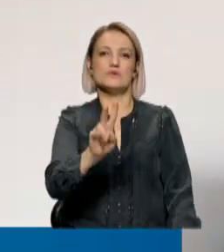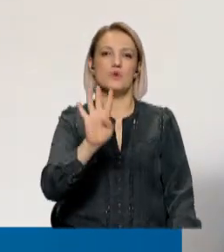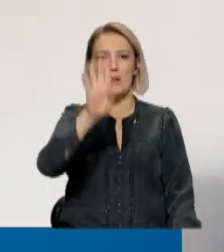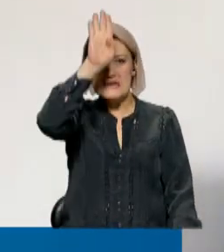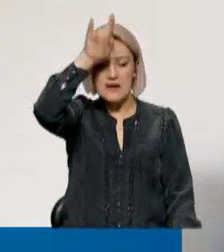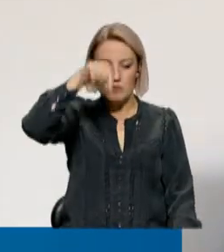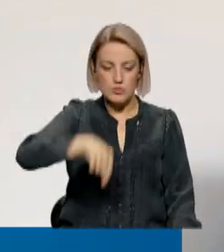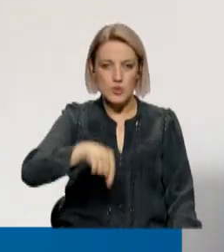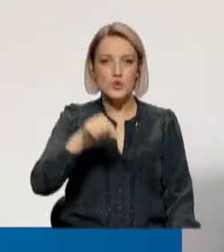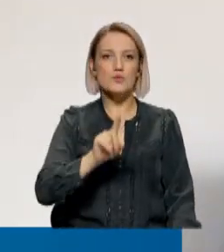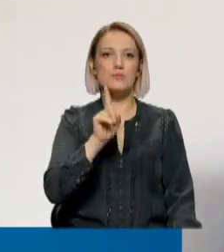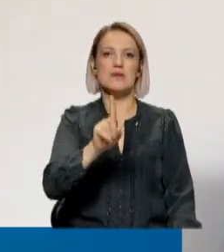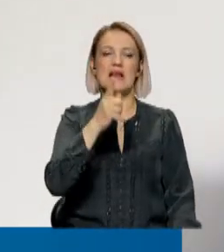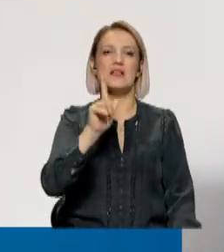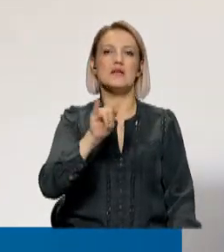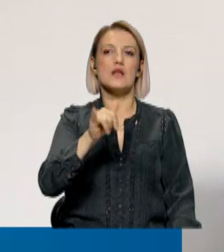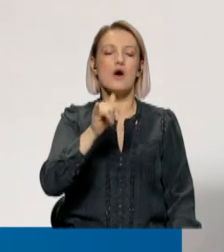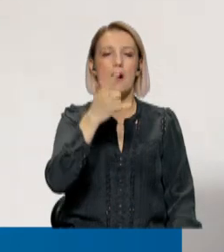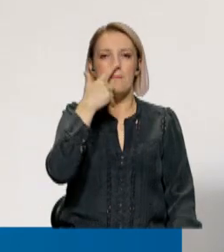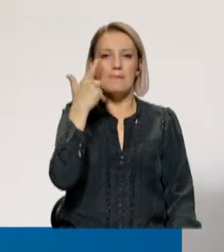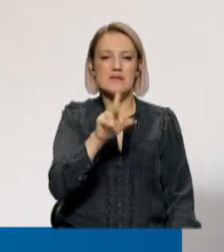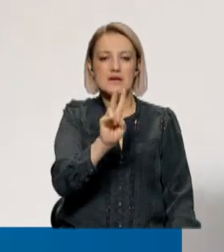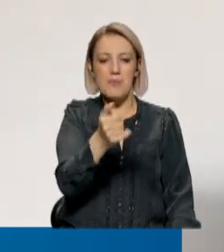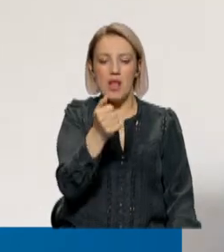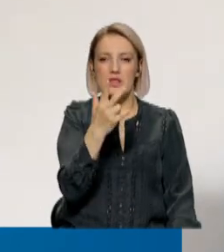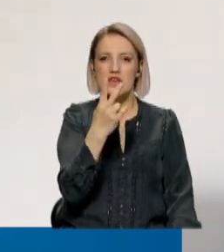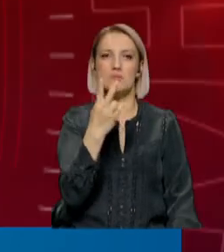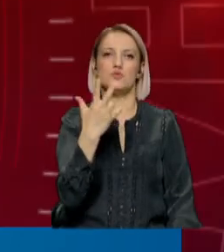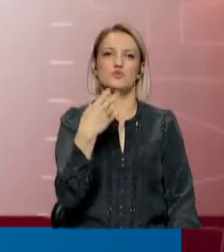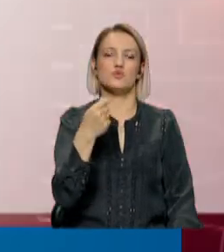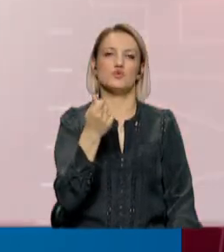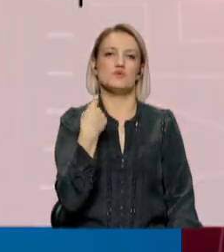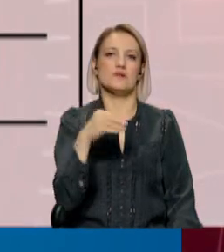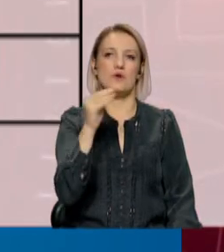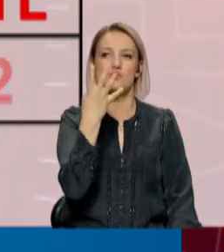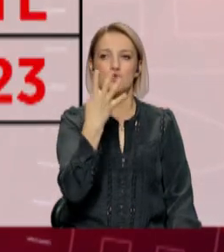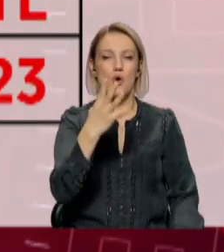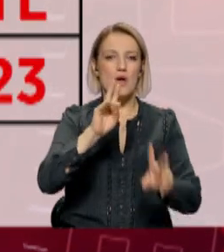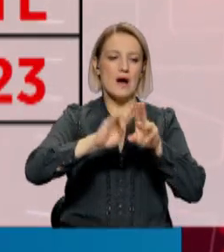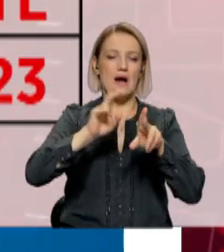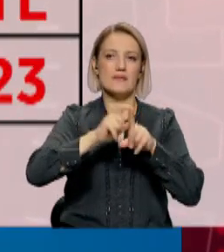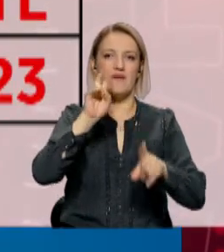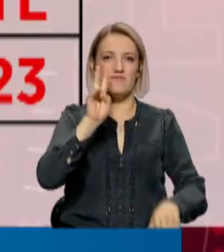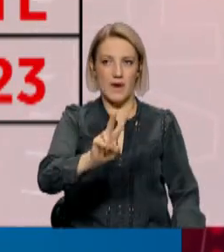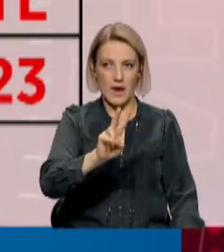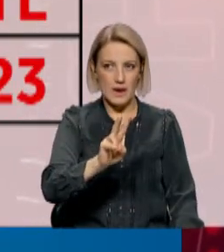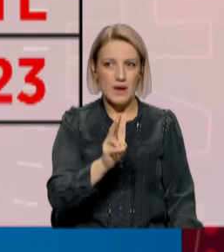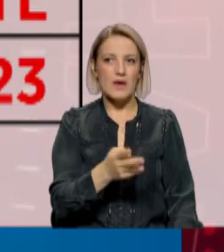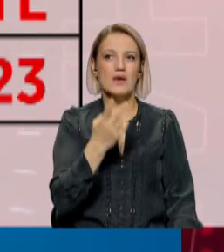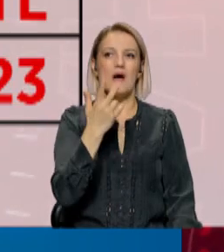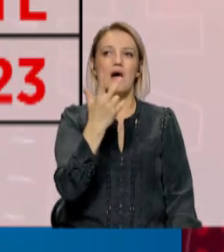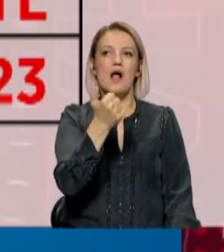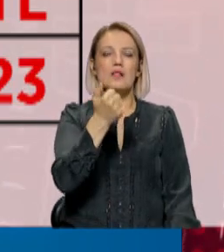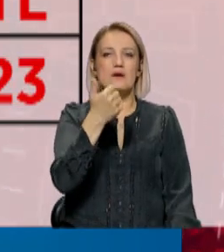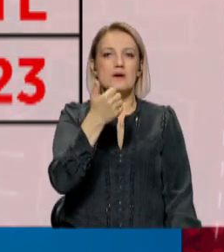bugün 1 litre benzin 26 lira 23 kuruştan satılmaktadır. 4 lira KDV, 2 lira 52 kuruşla ÖTV olmak üzere